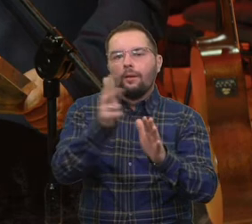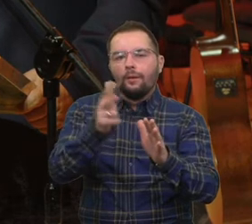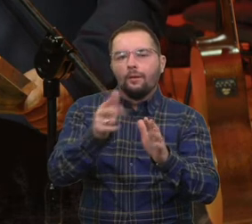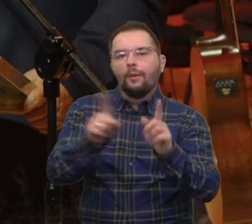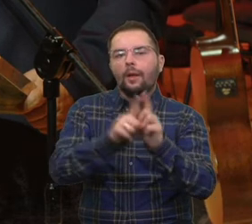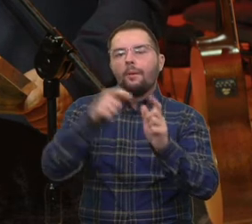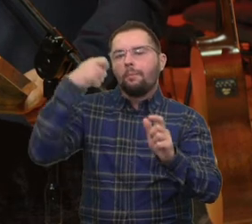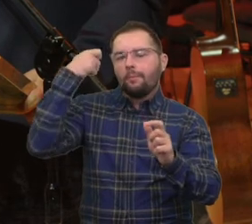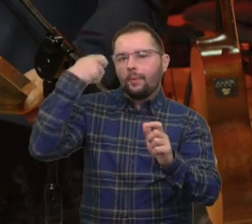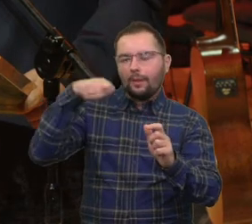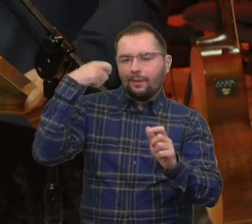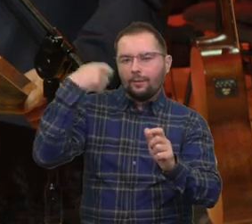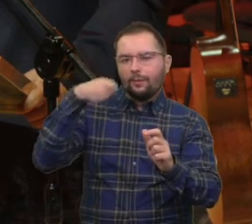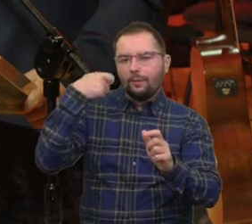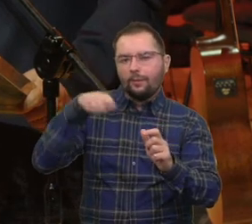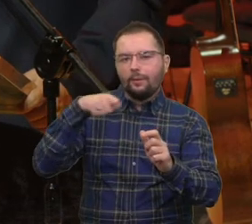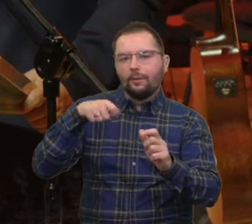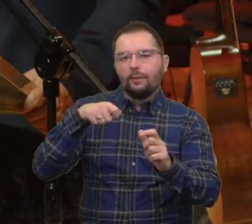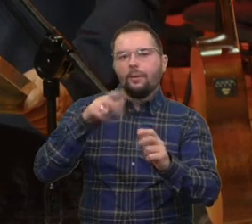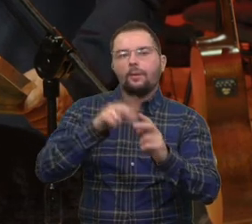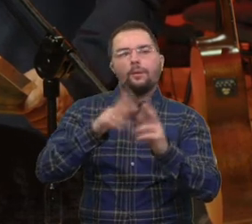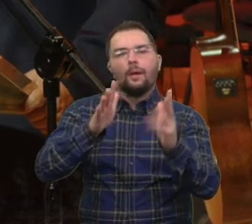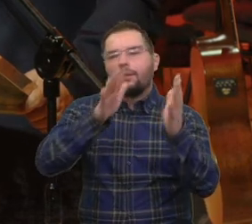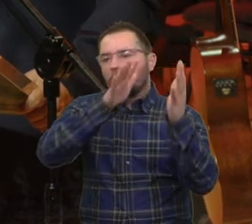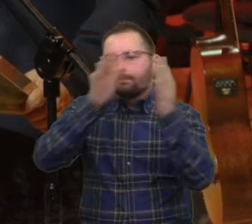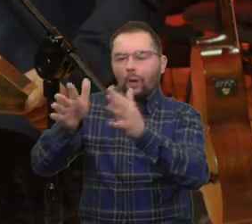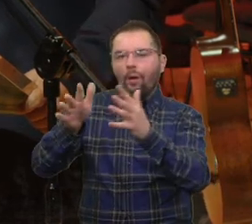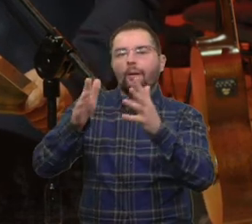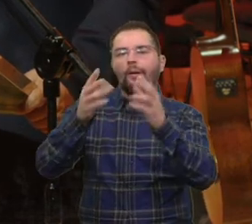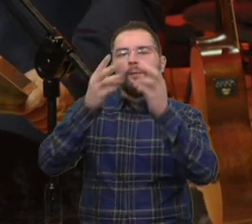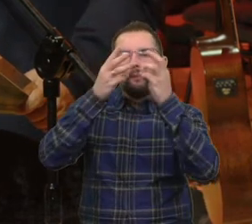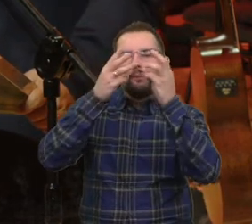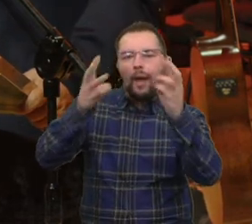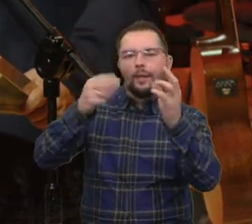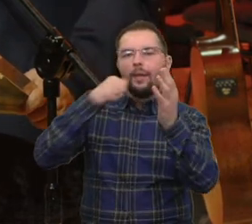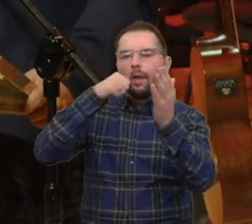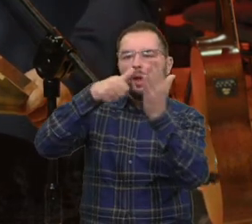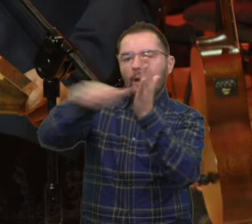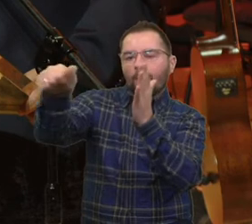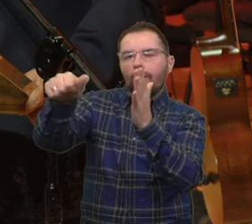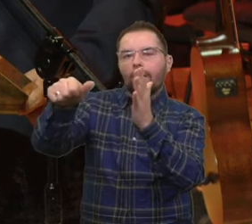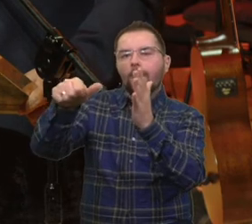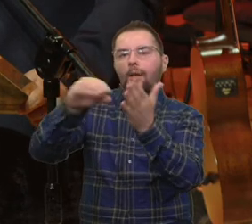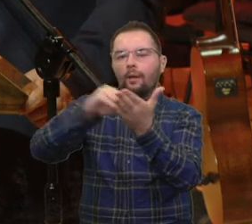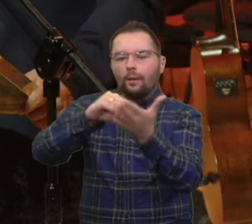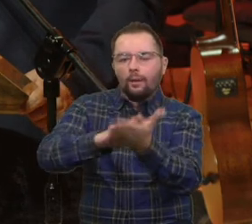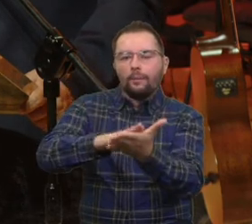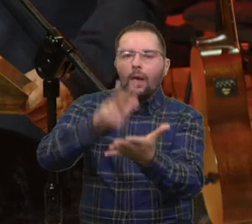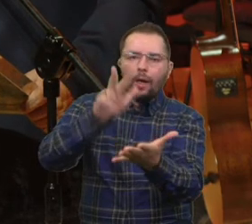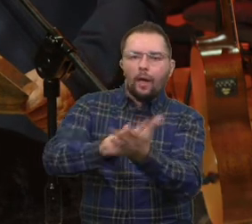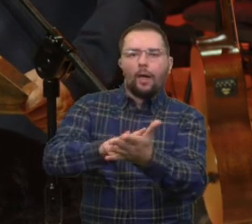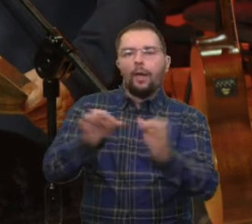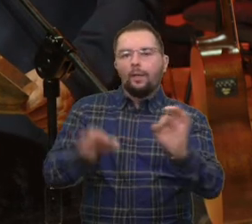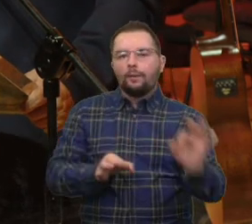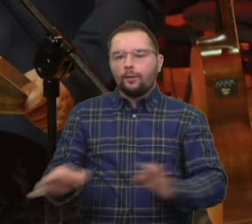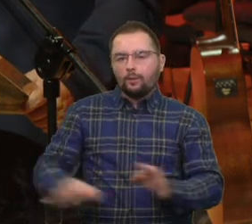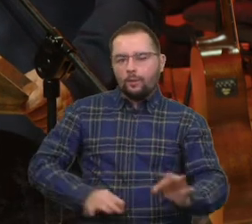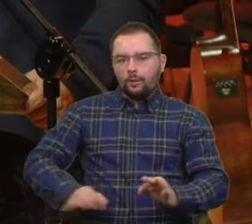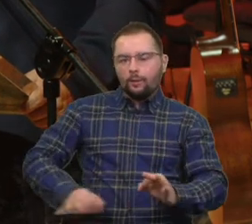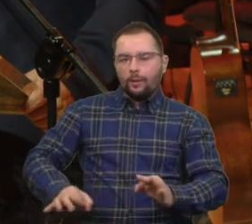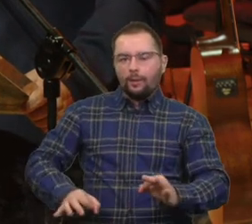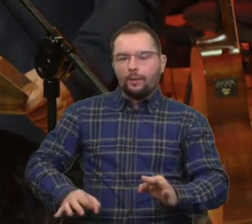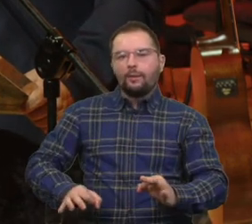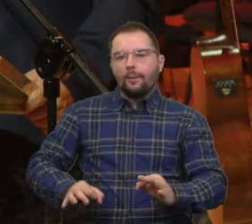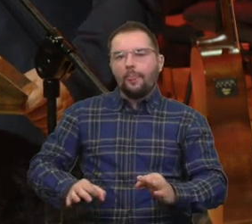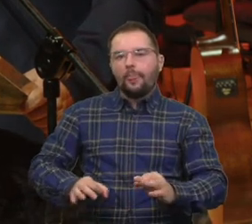byłych prezydentów, ale znaczących w historii tego województwa. Są ludzie, którzy twierdzą, że dynastii tworzyć się nie powinno, ale my wiemy na pewno,